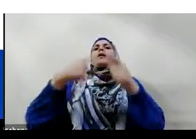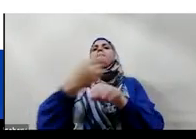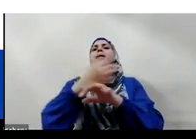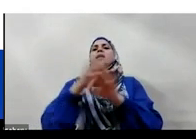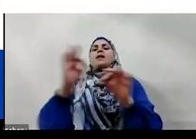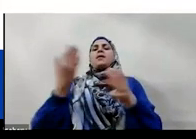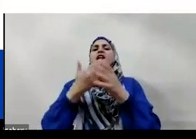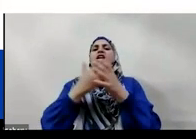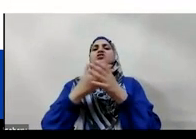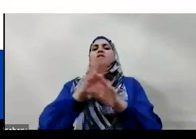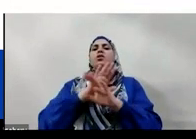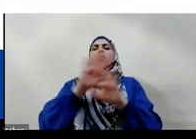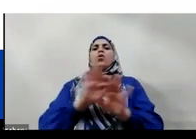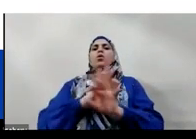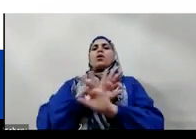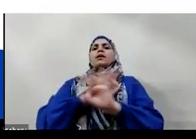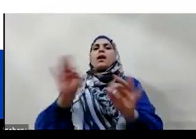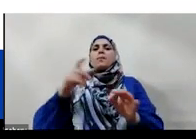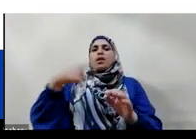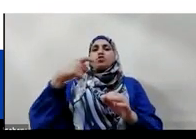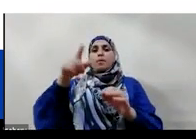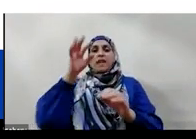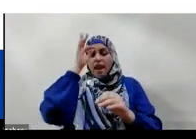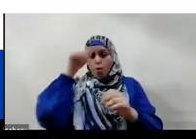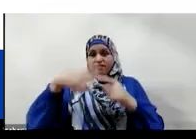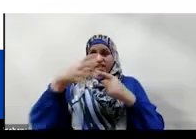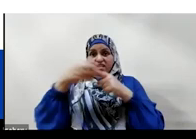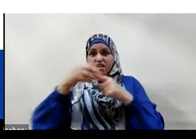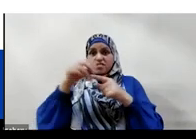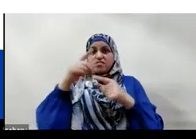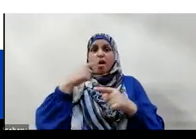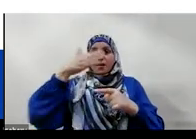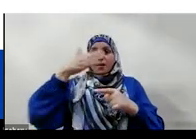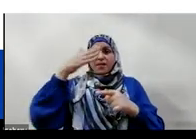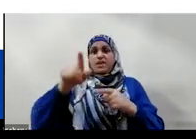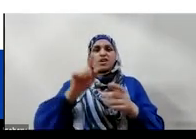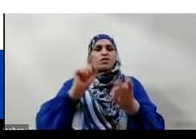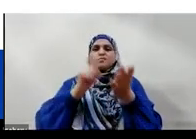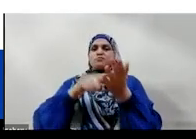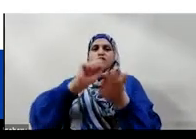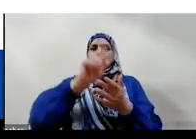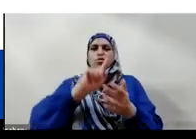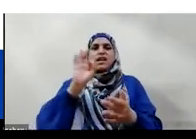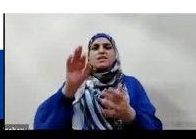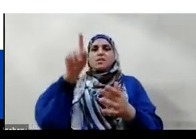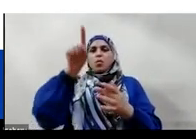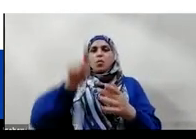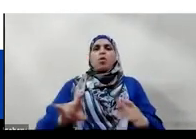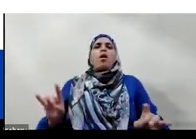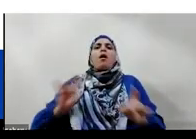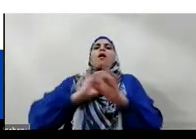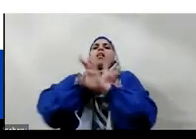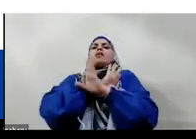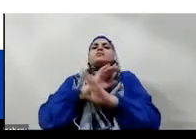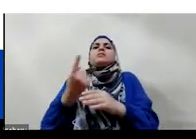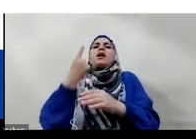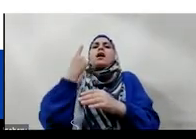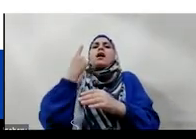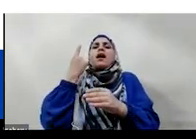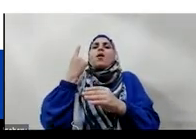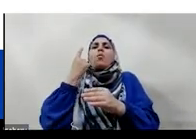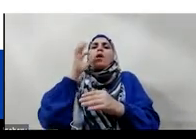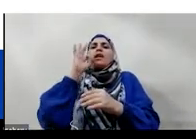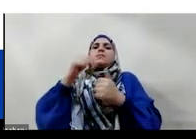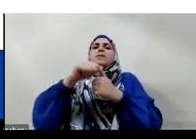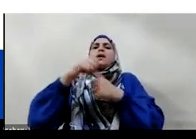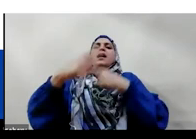عشان اقدر يظهر لي زرار السبمشن واقدر ان انا اسلم الابلكيشن بتاعي في النهايه. طالما ان في حاجات كتيره انا ما استكملتهاش فمش